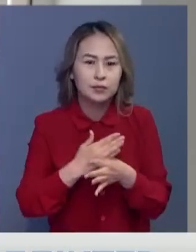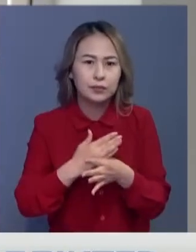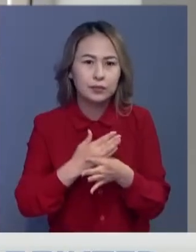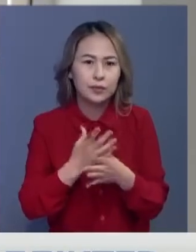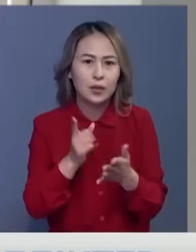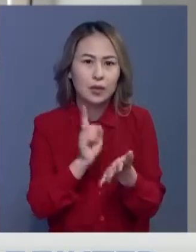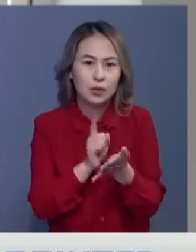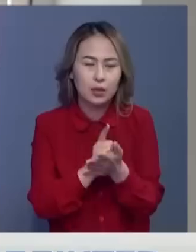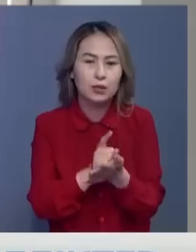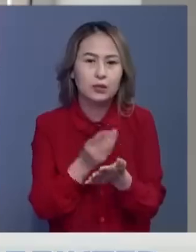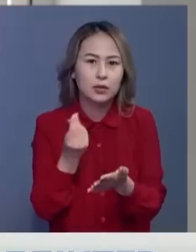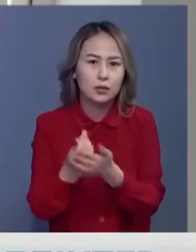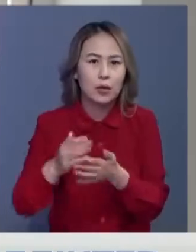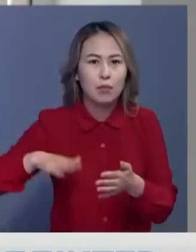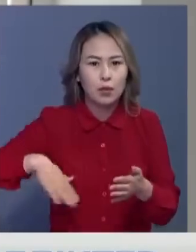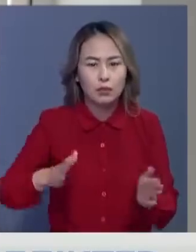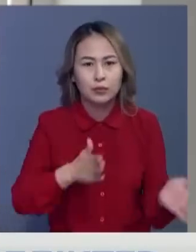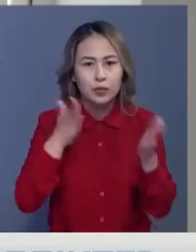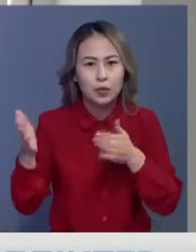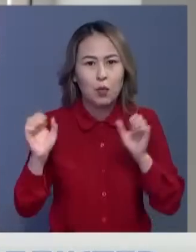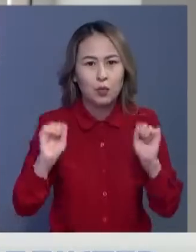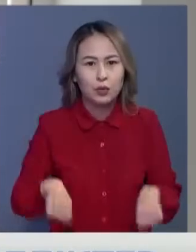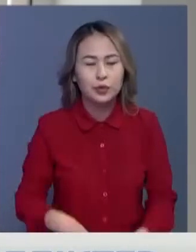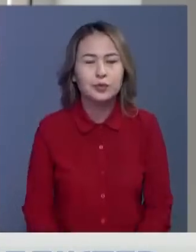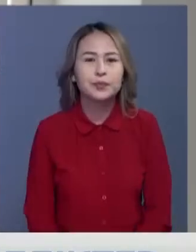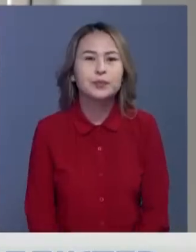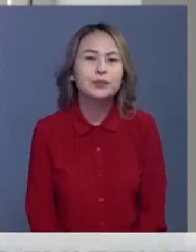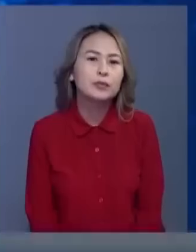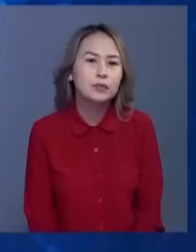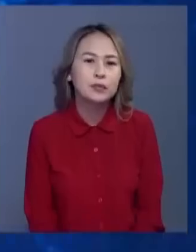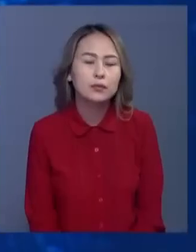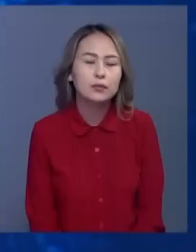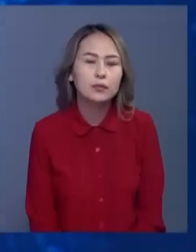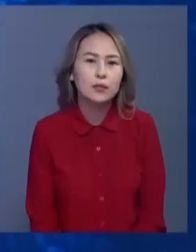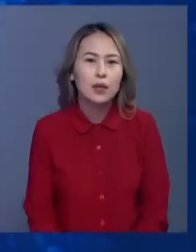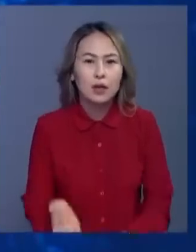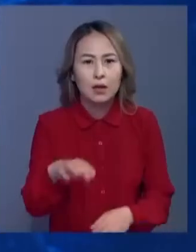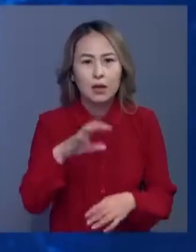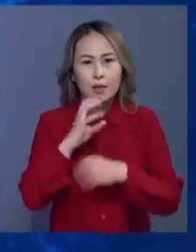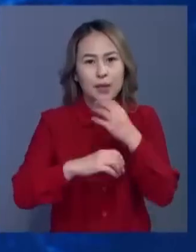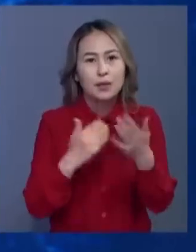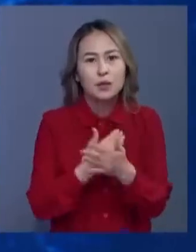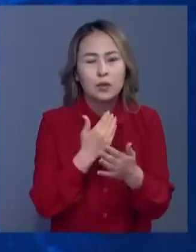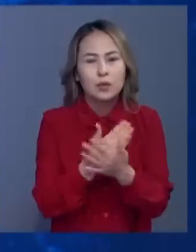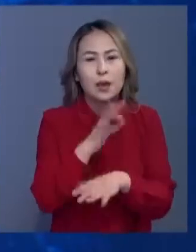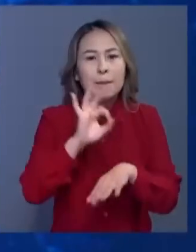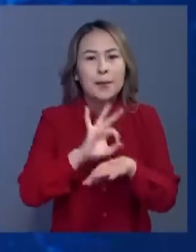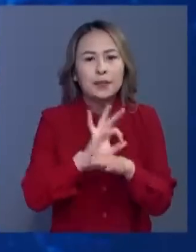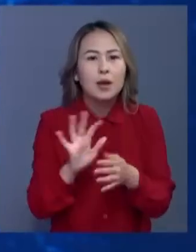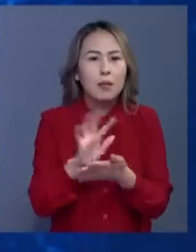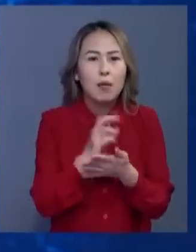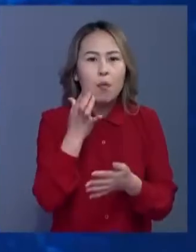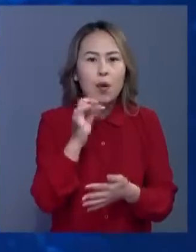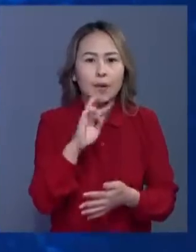салықтарды төлеуге кейін қалдырып отыр, шегеріліп отыр. Шетел жаңалықтарына ойысайық.